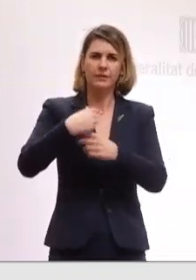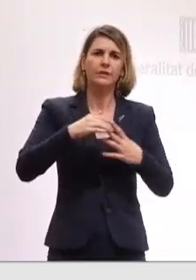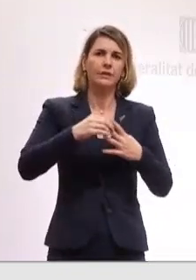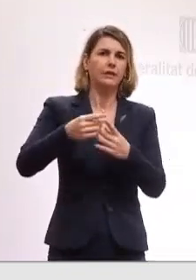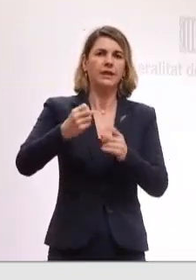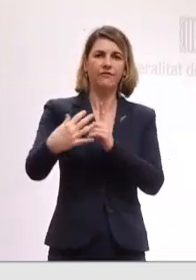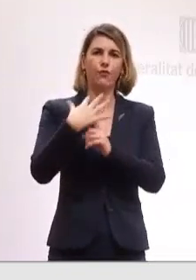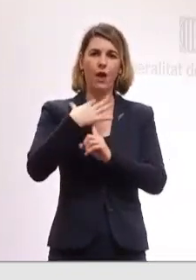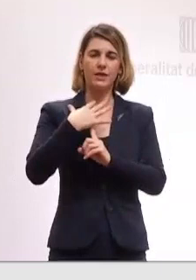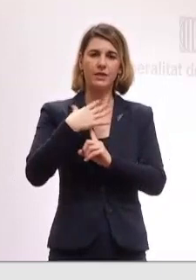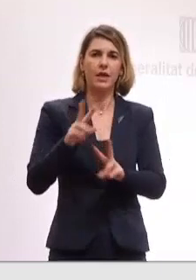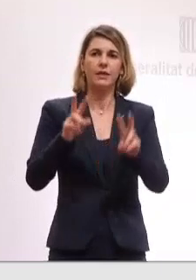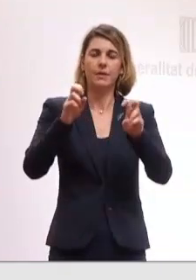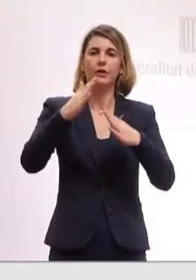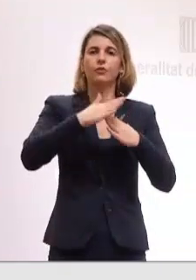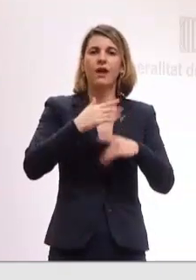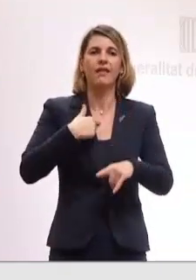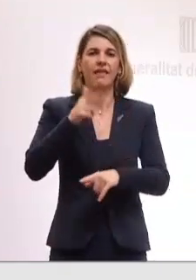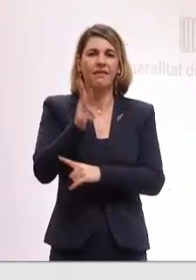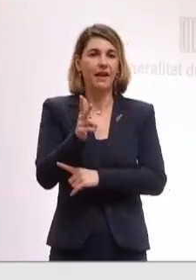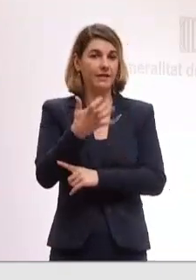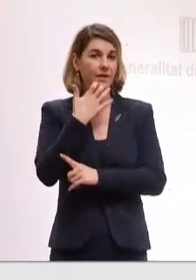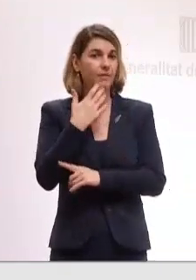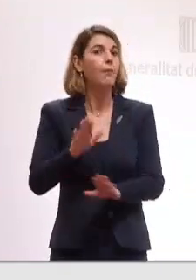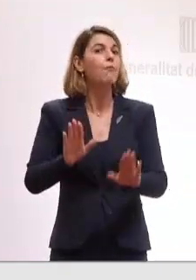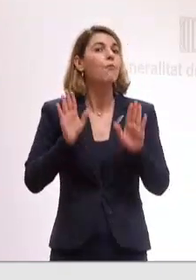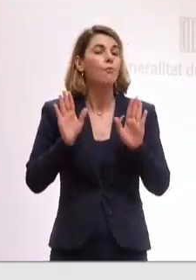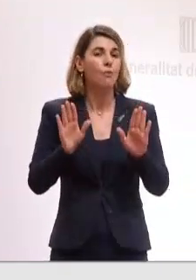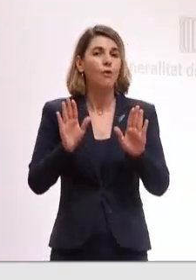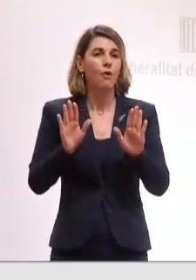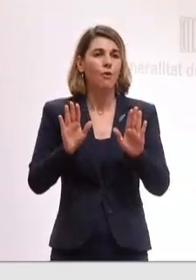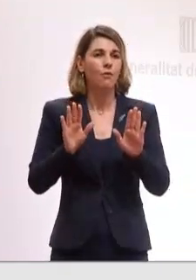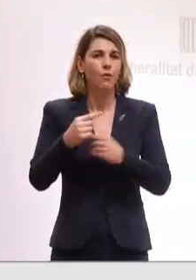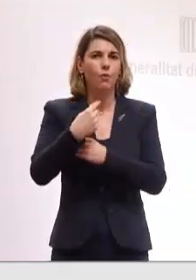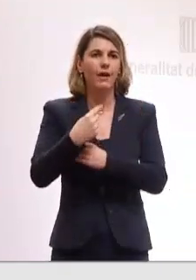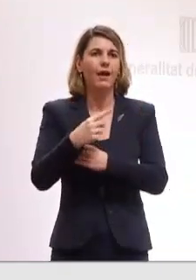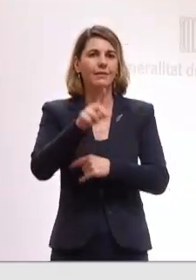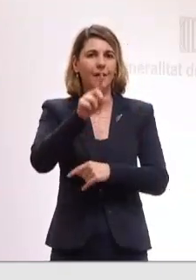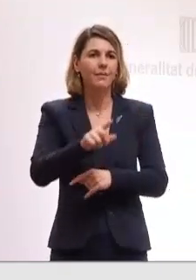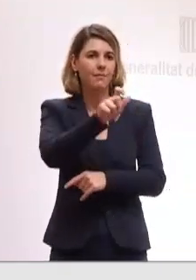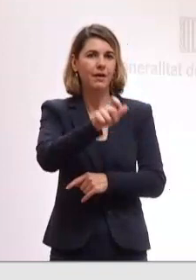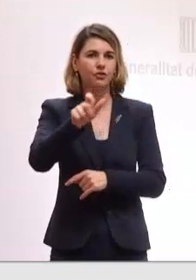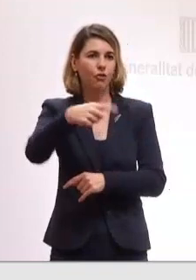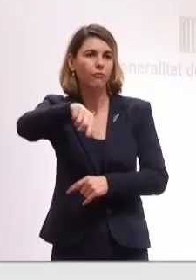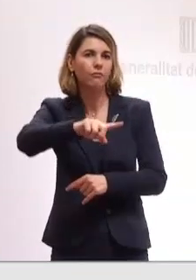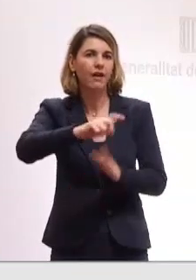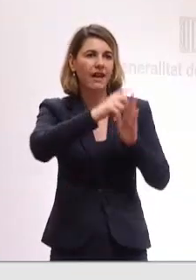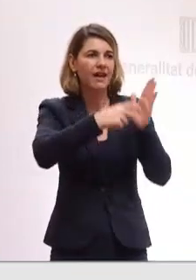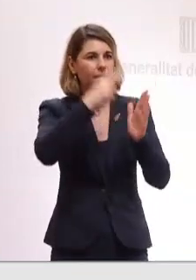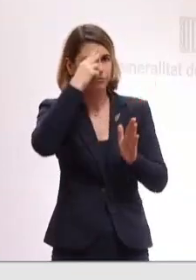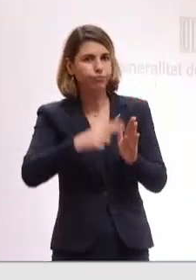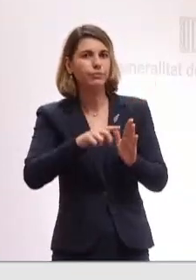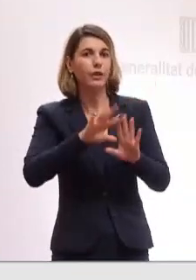en quant a la tutela de drets, però obligant de manera coactiva al compliment de les seves